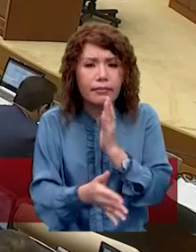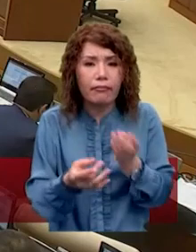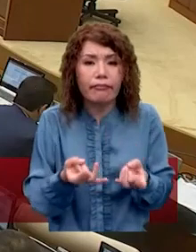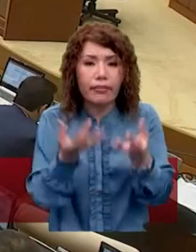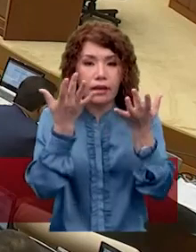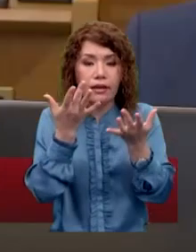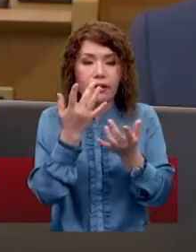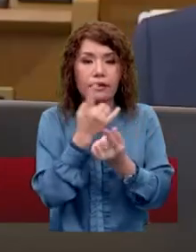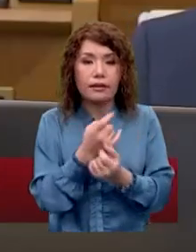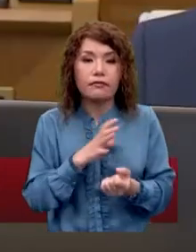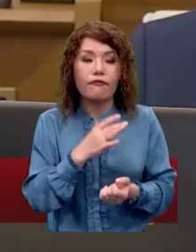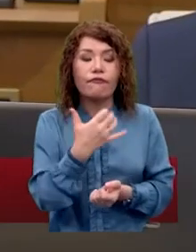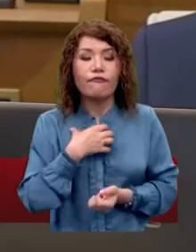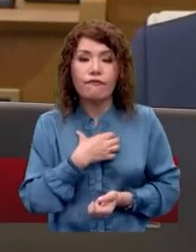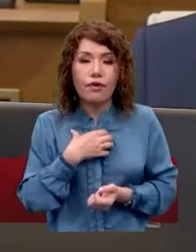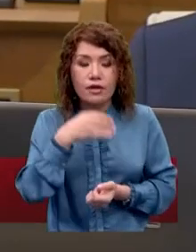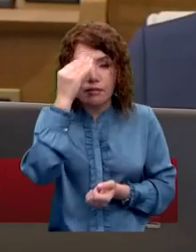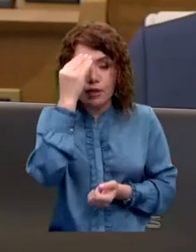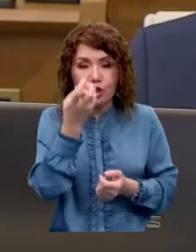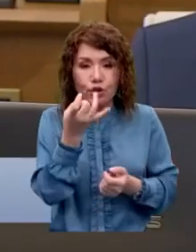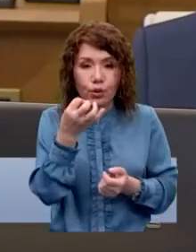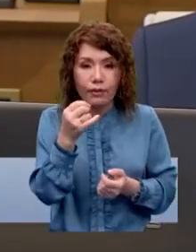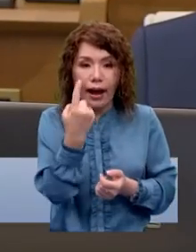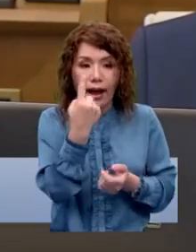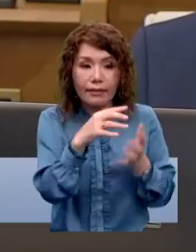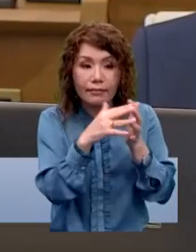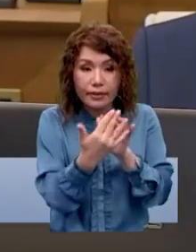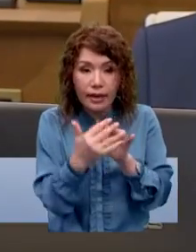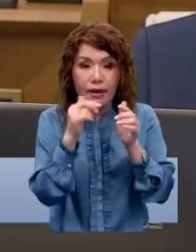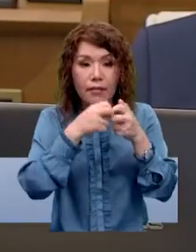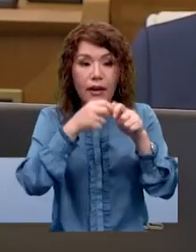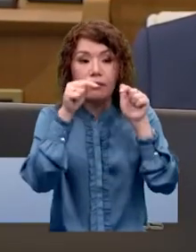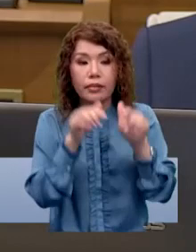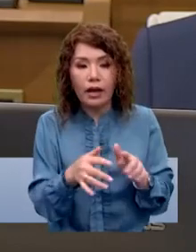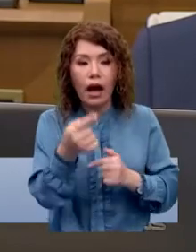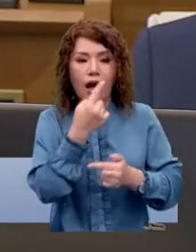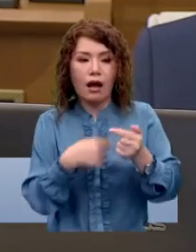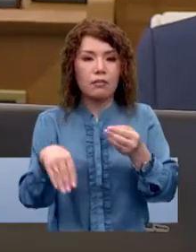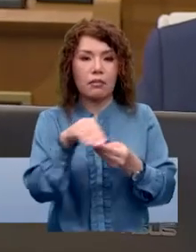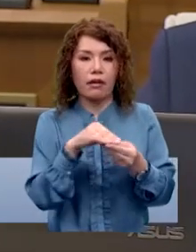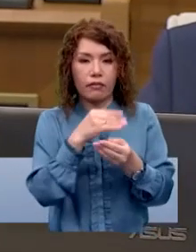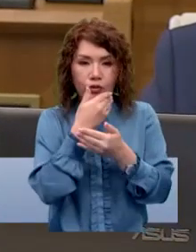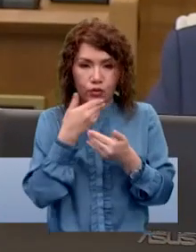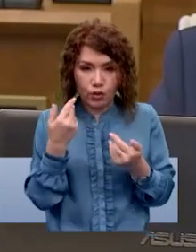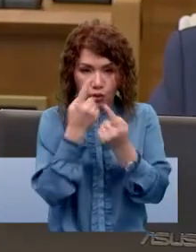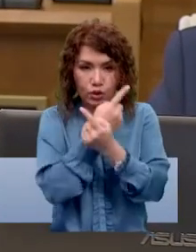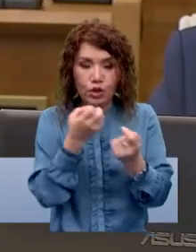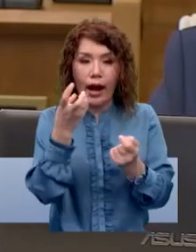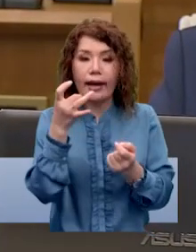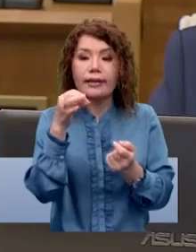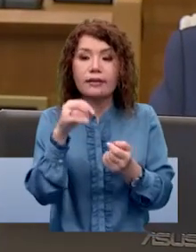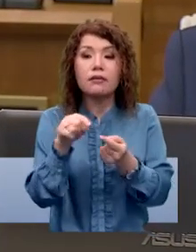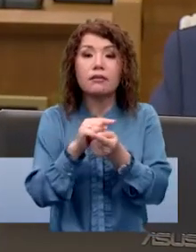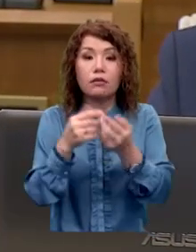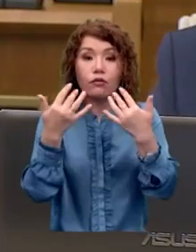бағалайды. Считаем важным. Шенеуніктер бір ауылда бір проблеманы шешсе, кейін ол жерге қайтып оралмайды. Сонда жаңғыртылған ауыл деген осы